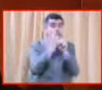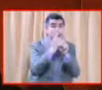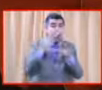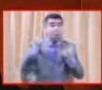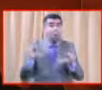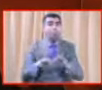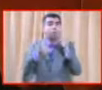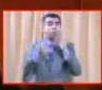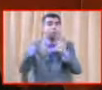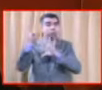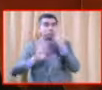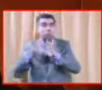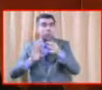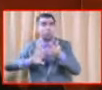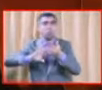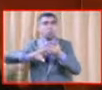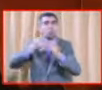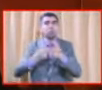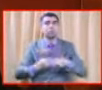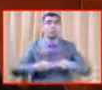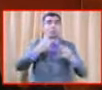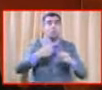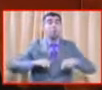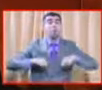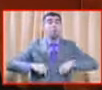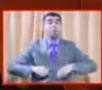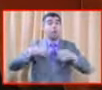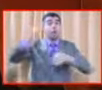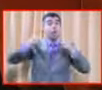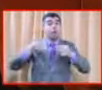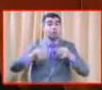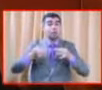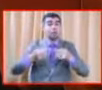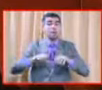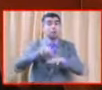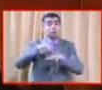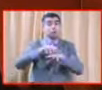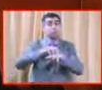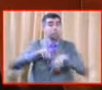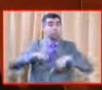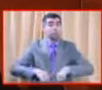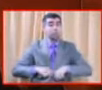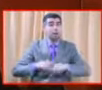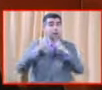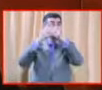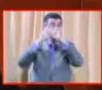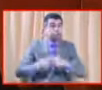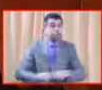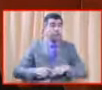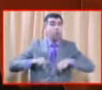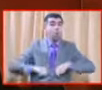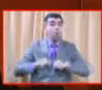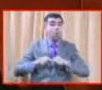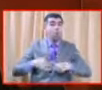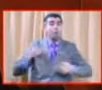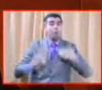الشروط، ضمت ممثلين عن الوزارة التالية: وزارة العدل والحريات، الداخلية، الاقتصاد والمالية، وزارة التضامن